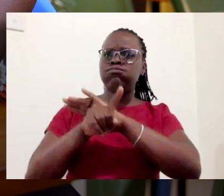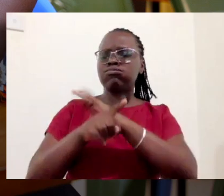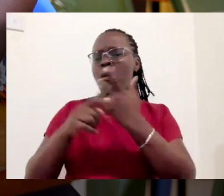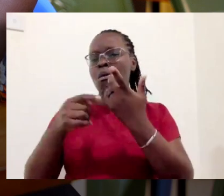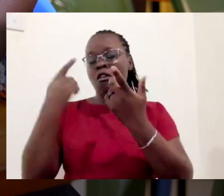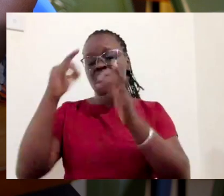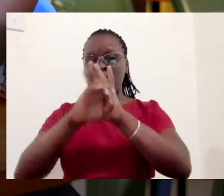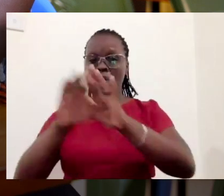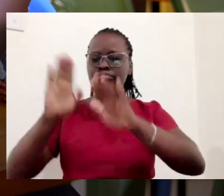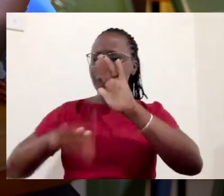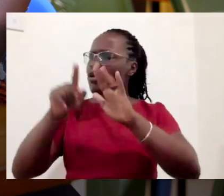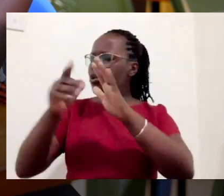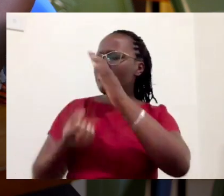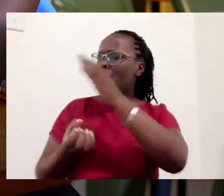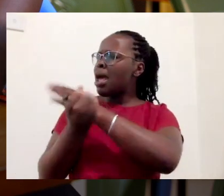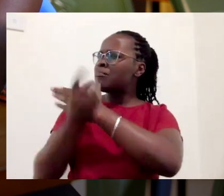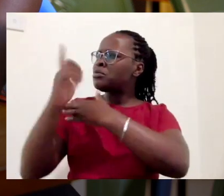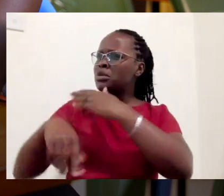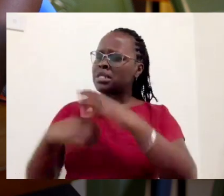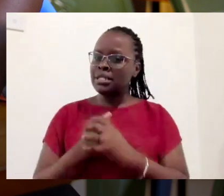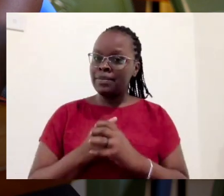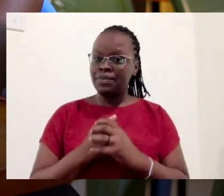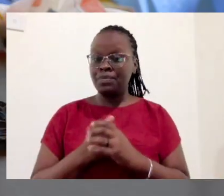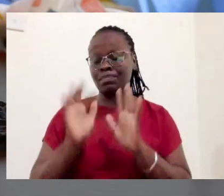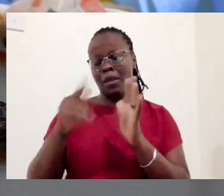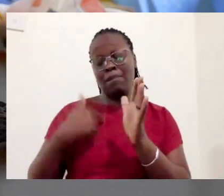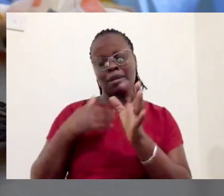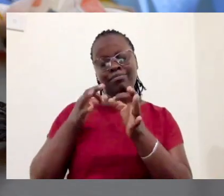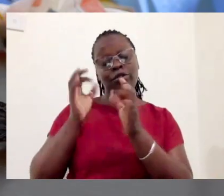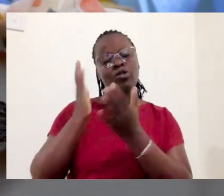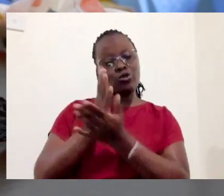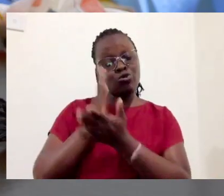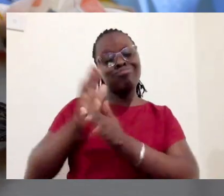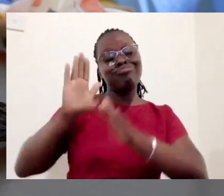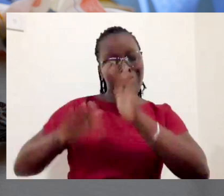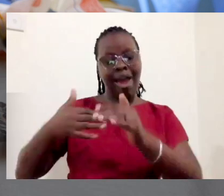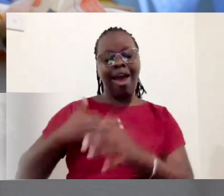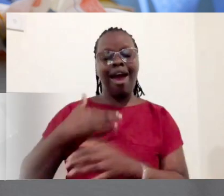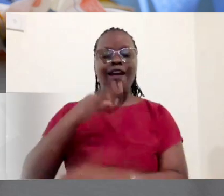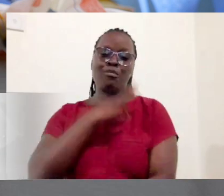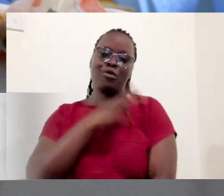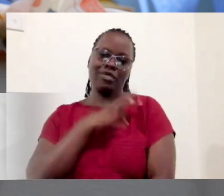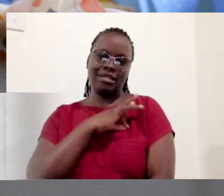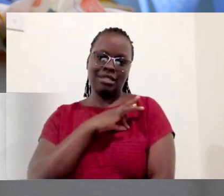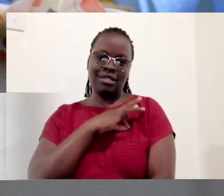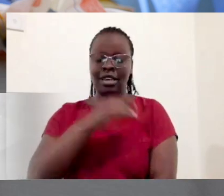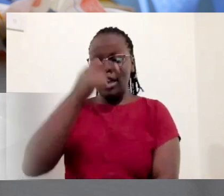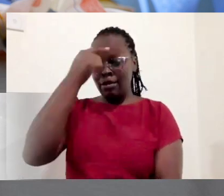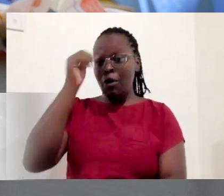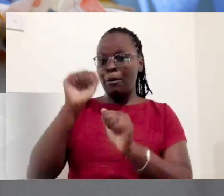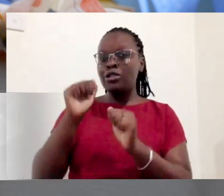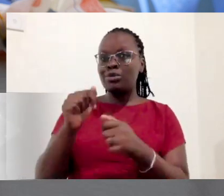kuingia kwanza kushona, unaweza waambia nini? Naweza waambia kwa kushona kuna faida katika